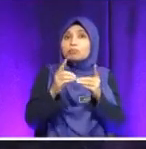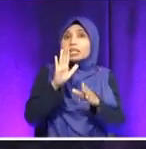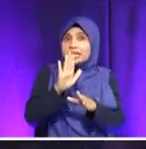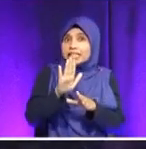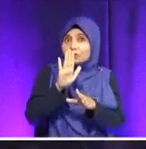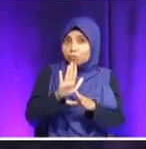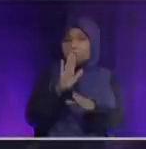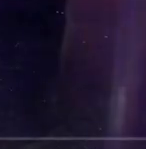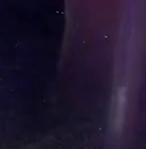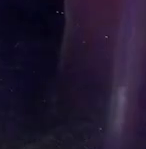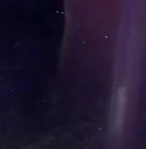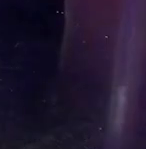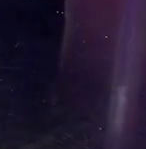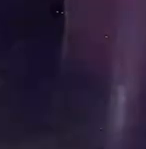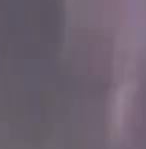Didik TV KPM.